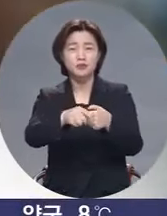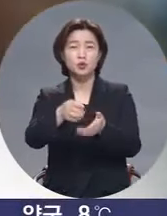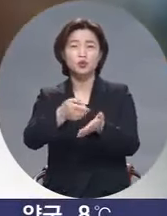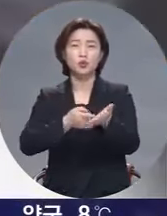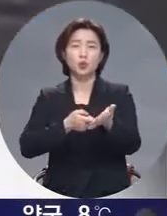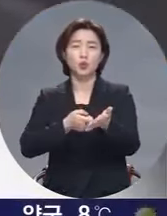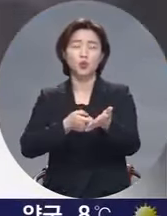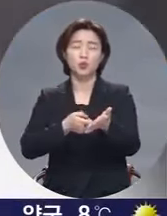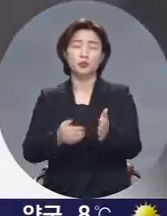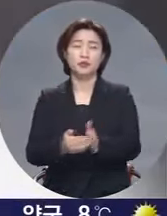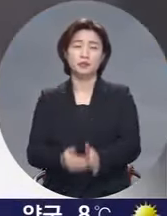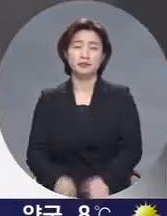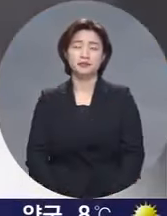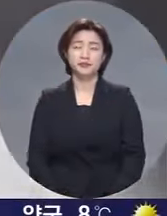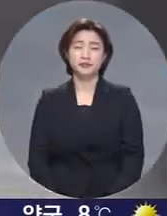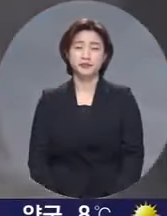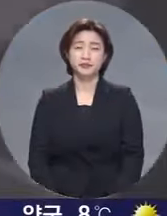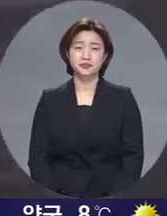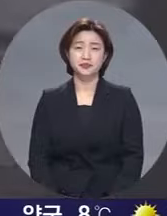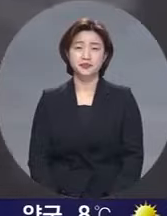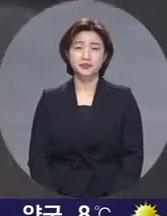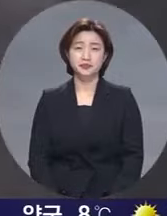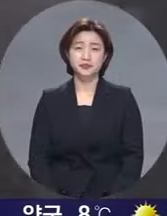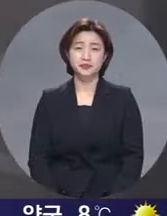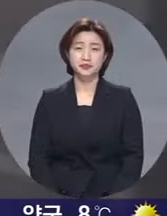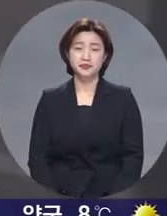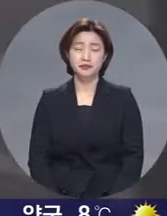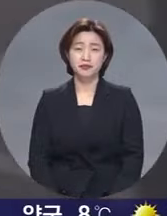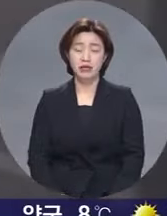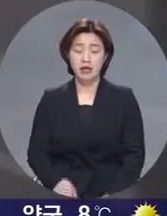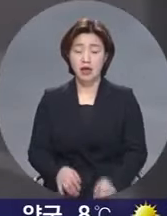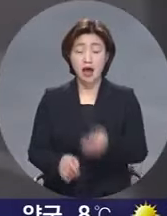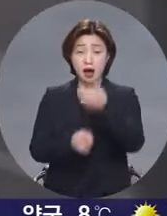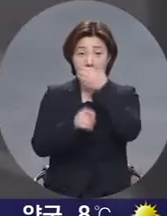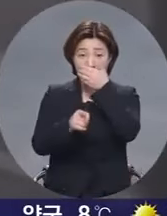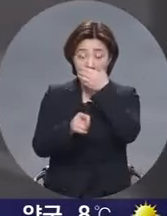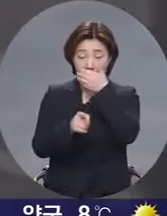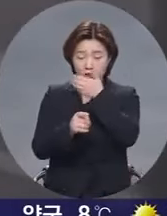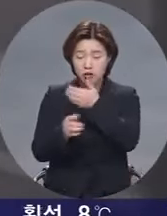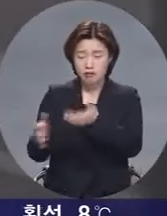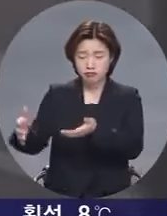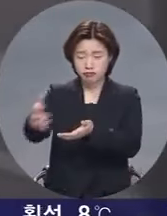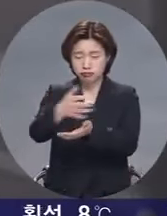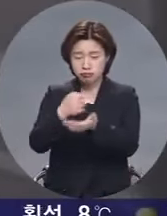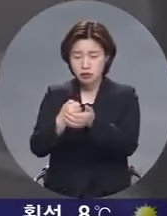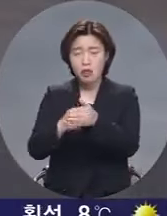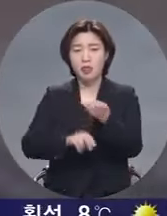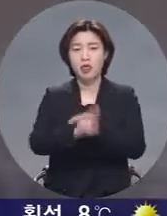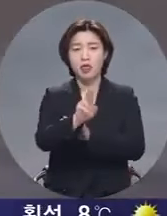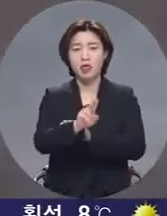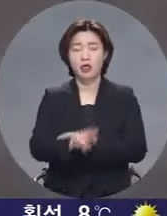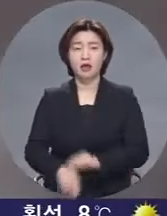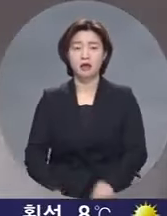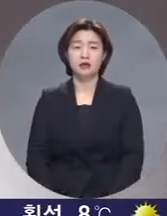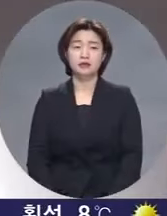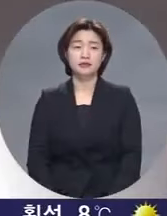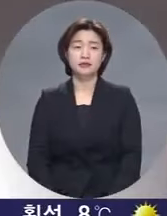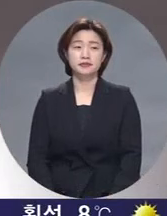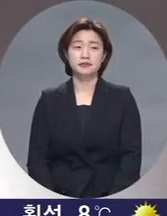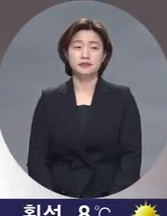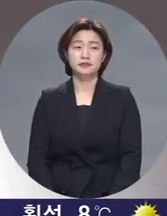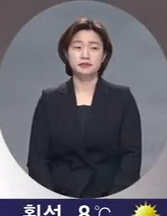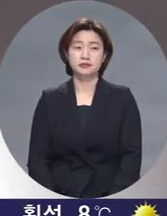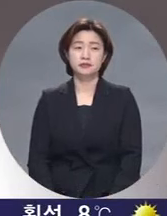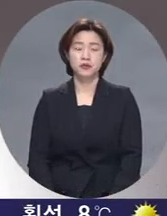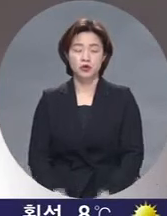했습니다. 강도는 훔친 귀금속 중 일부를 떨어뜨린 채 황급히 자리를 떠났습니다. 꼼짝 말라고 그래서